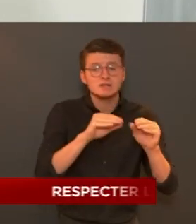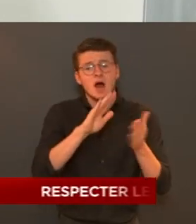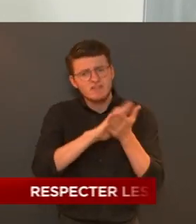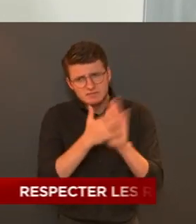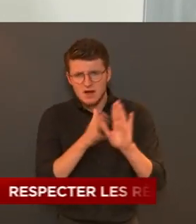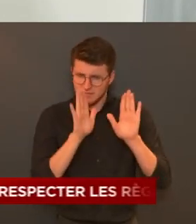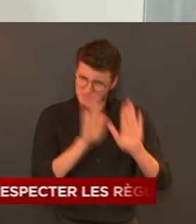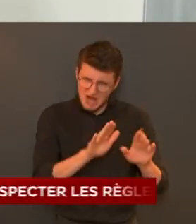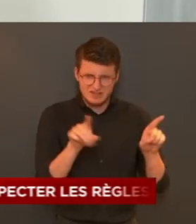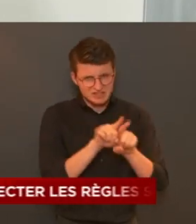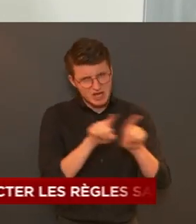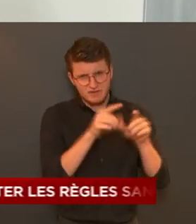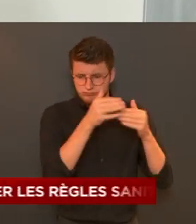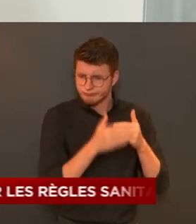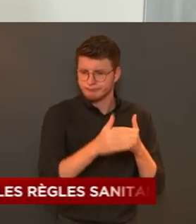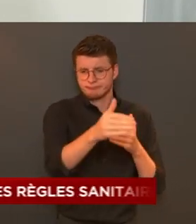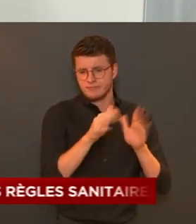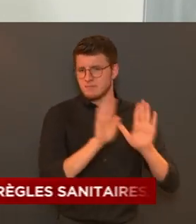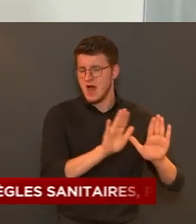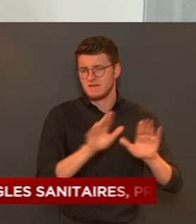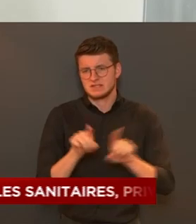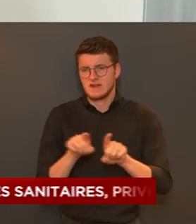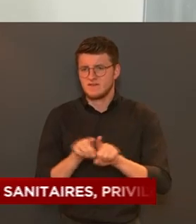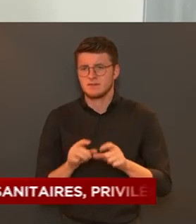etc., tout cela reste en vigueur.